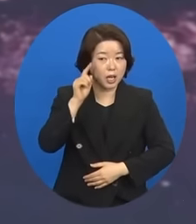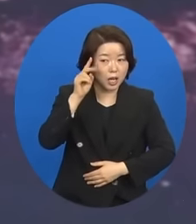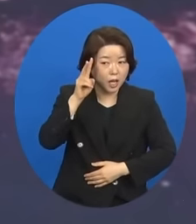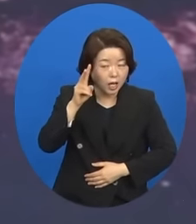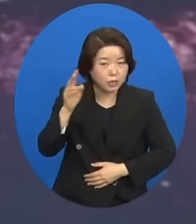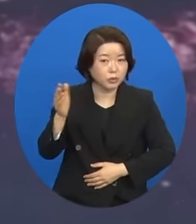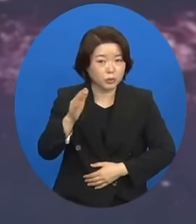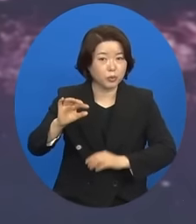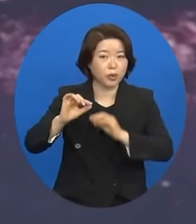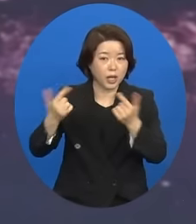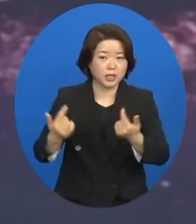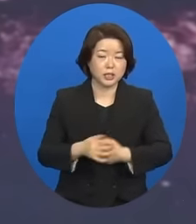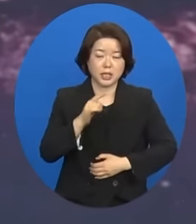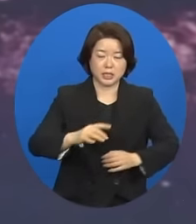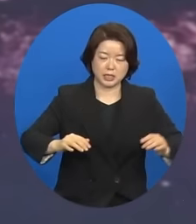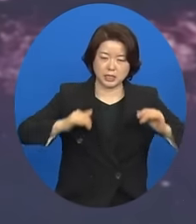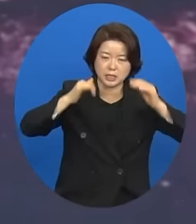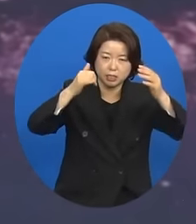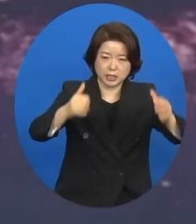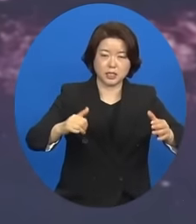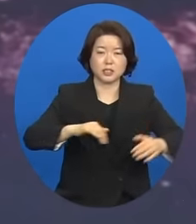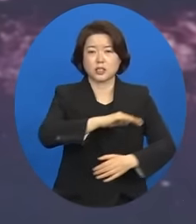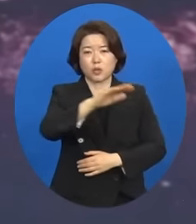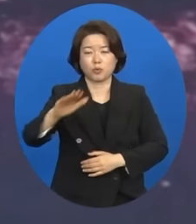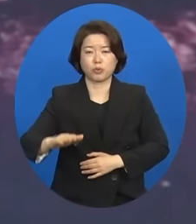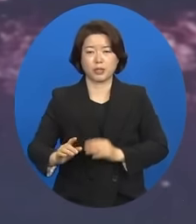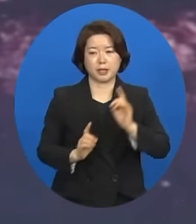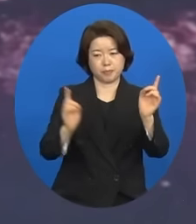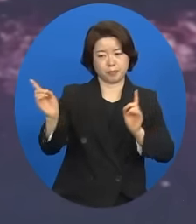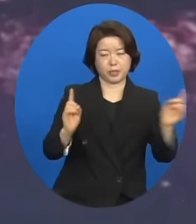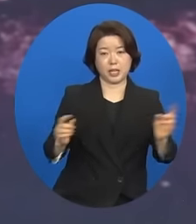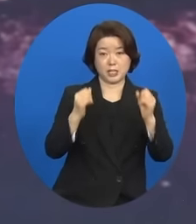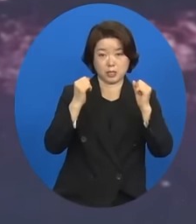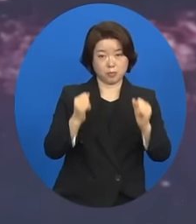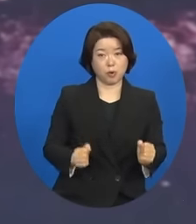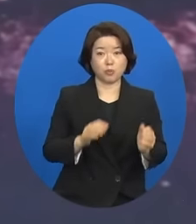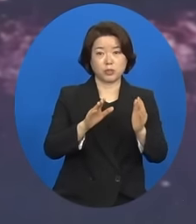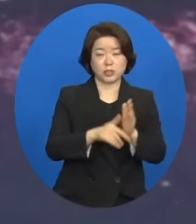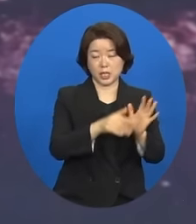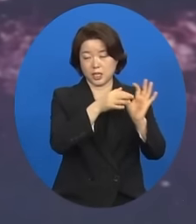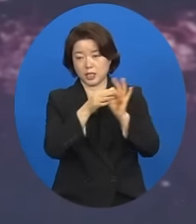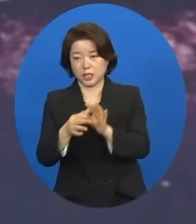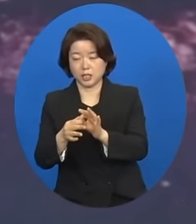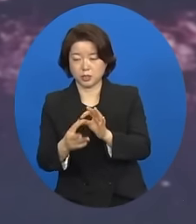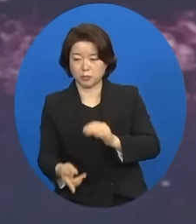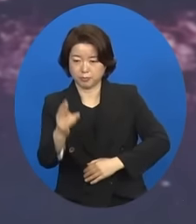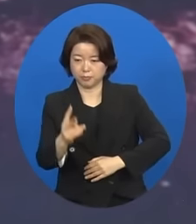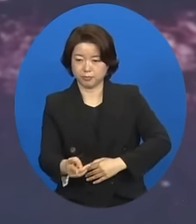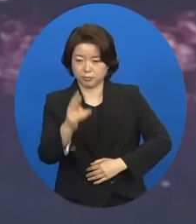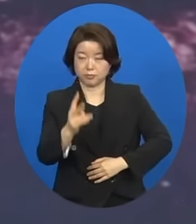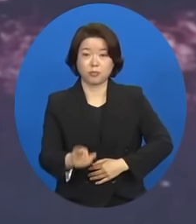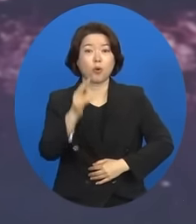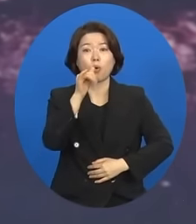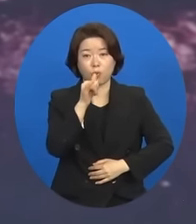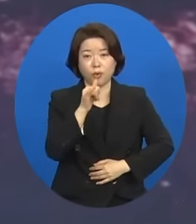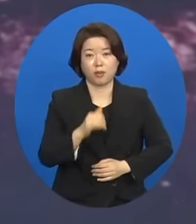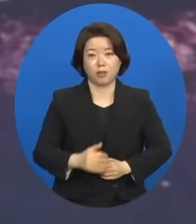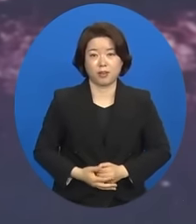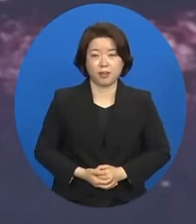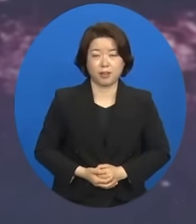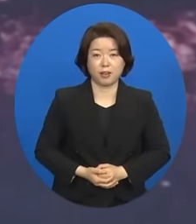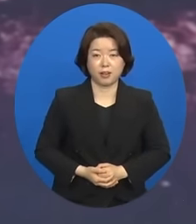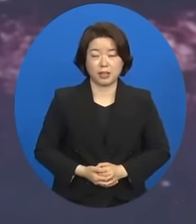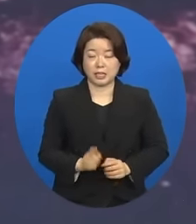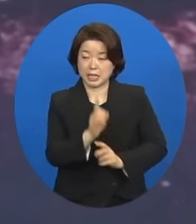아니라 이세상에서 지 있는 계속 행하십니다